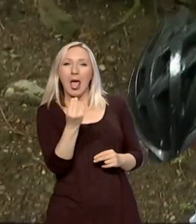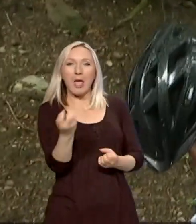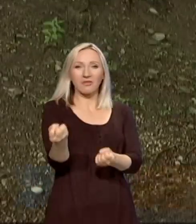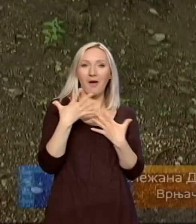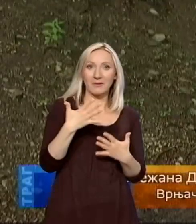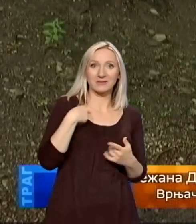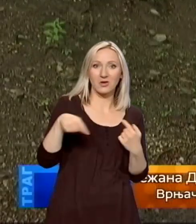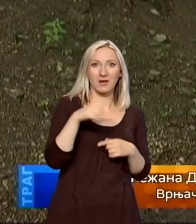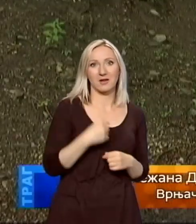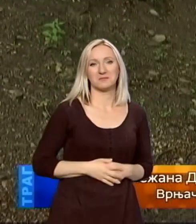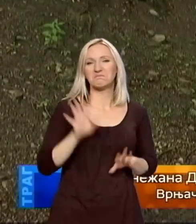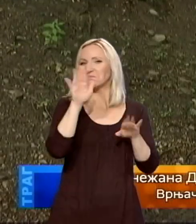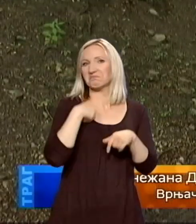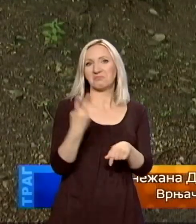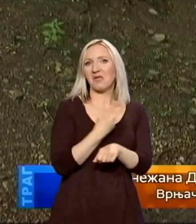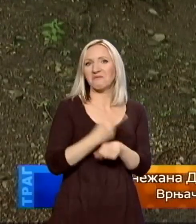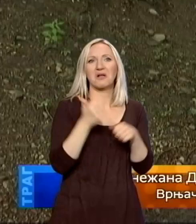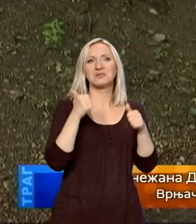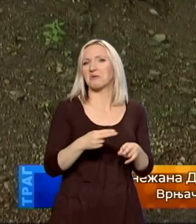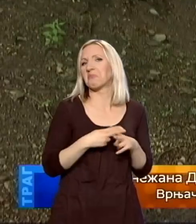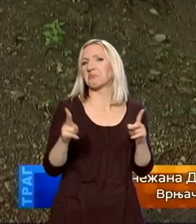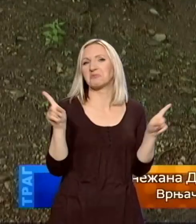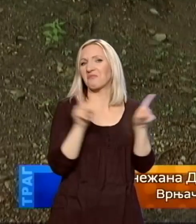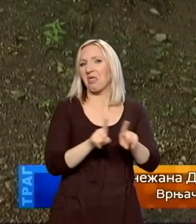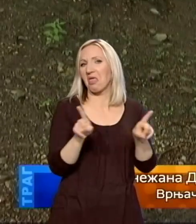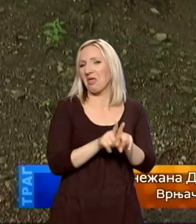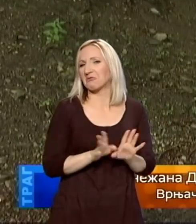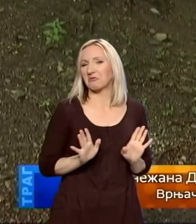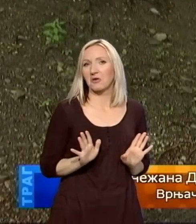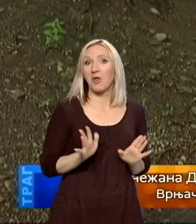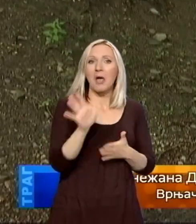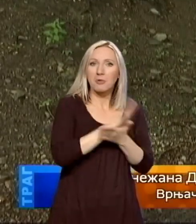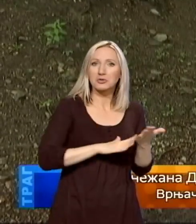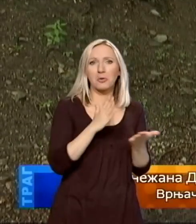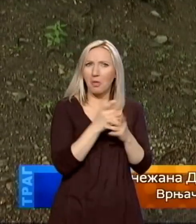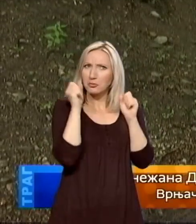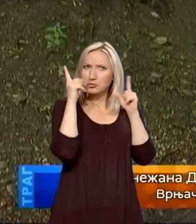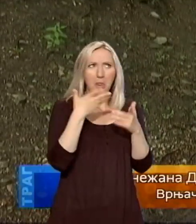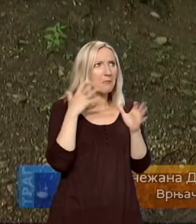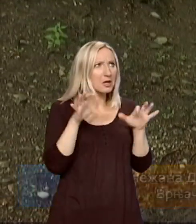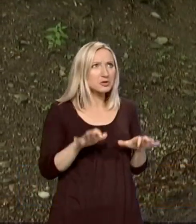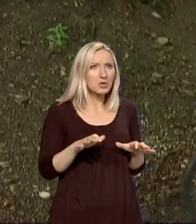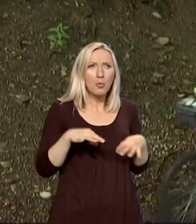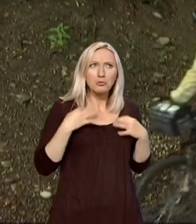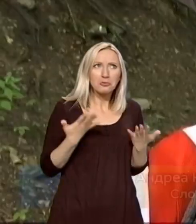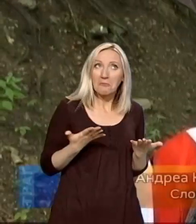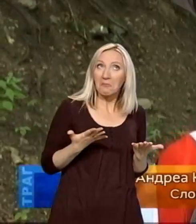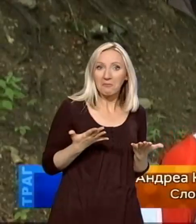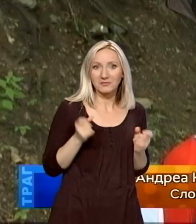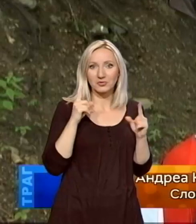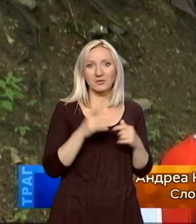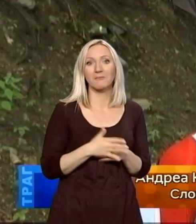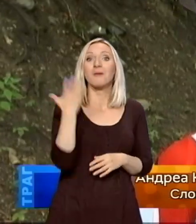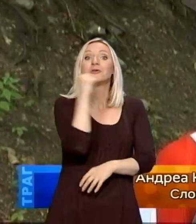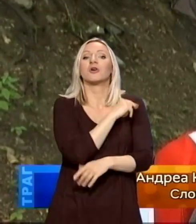nas. Navikla sam se tako da mi je sad apsolutno sve jedno. Čak mi u početku bilo malo i čudno što nema kiše kad smo krenuli. Prošle